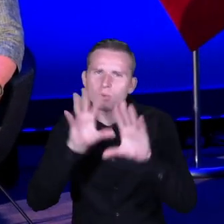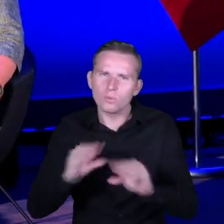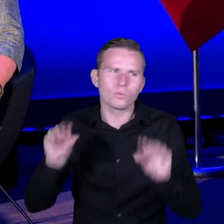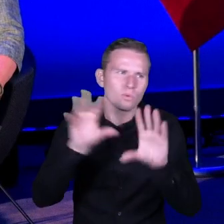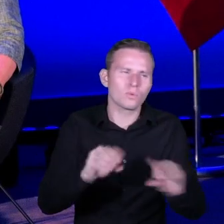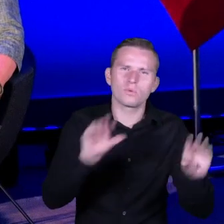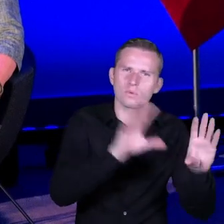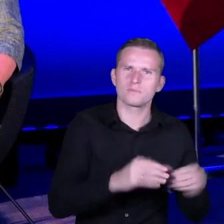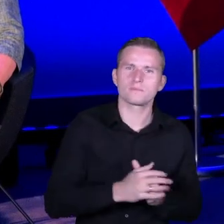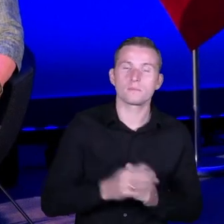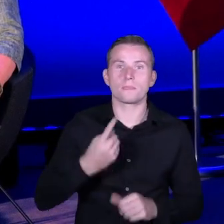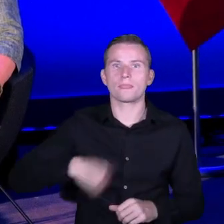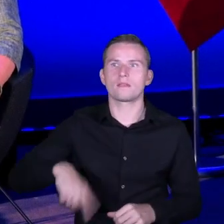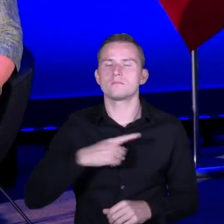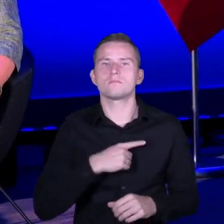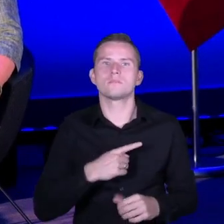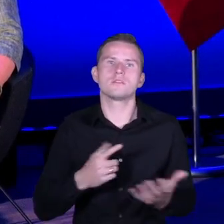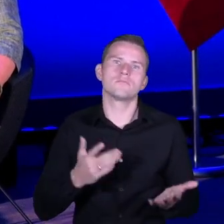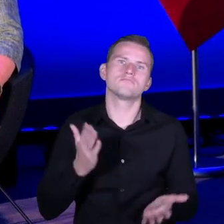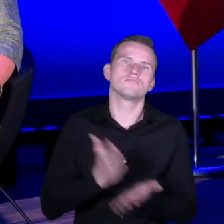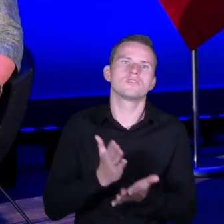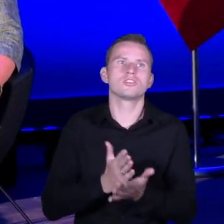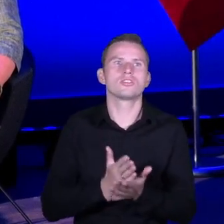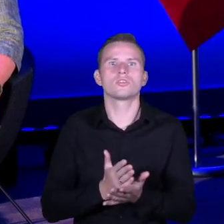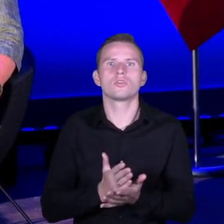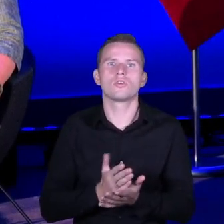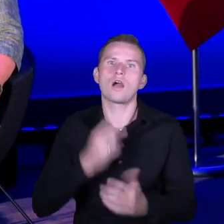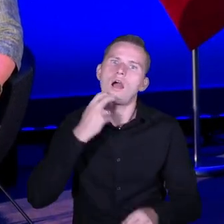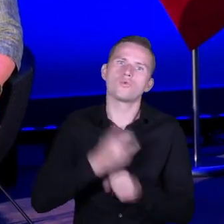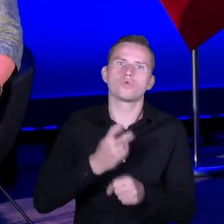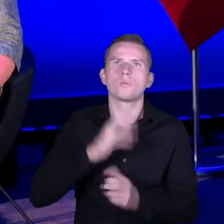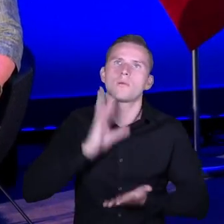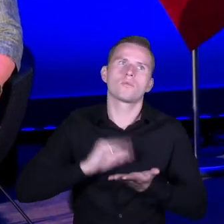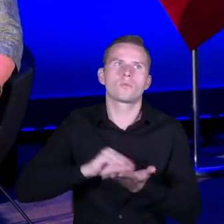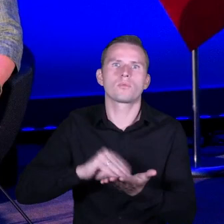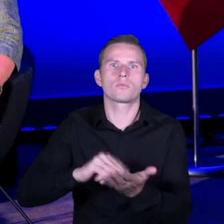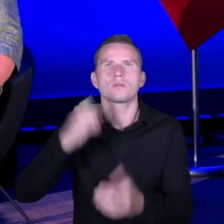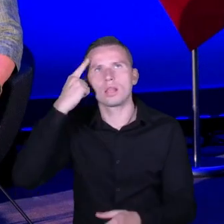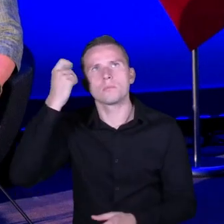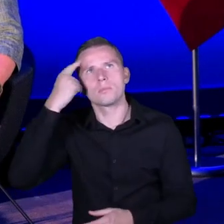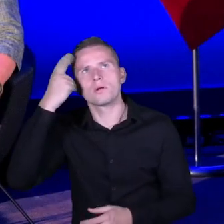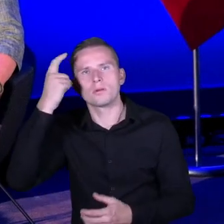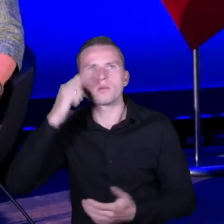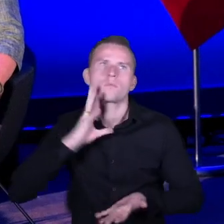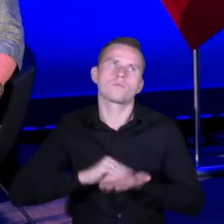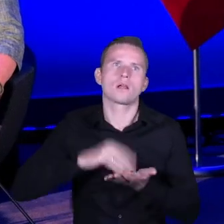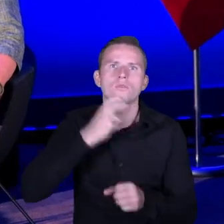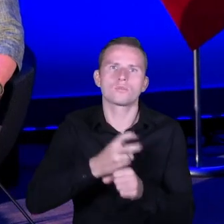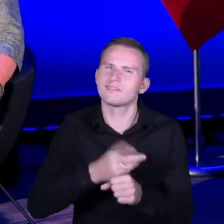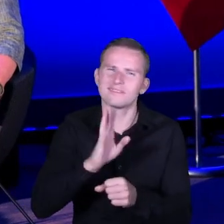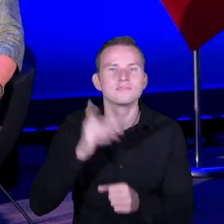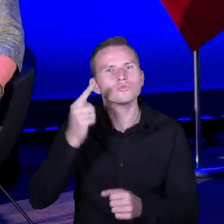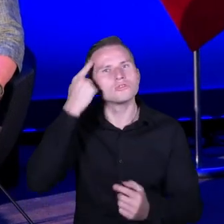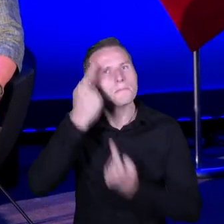że na pamięciowych jakichś takich czynnościach też powtarzalnych. Musimy być gotowi do tego, żeby myśleć